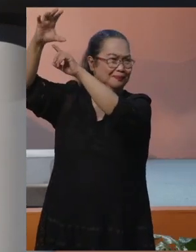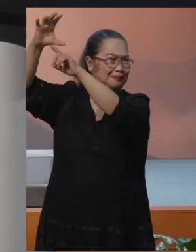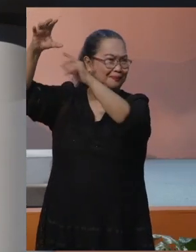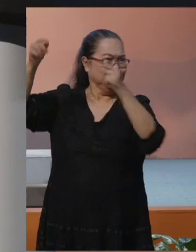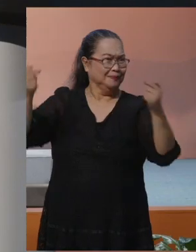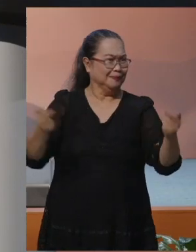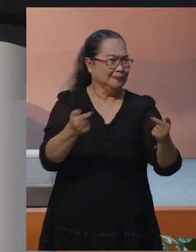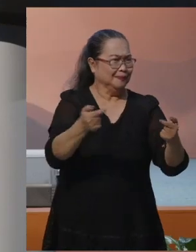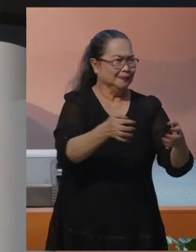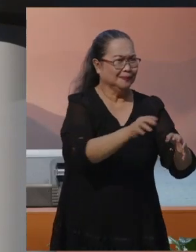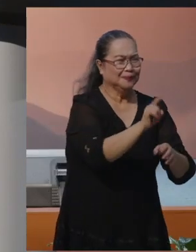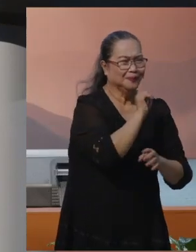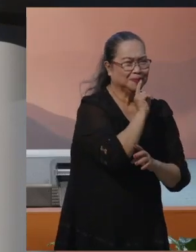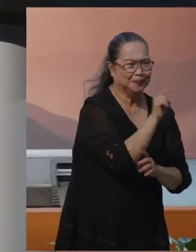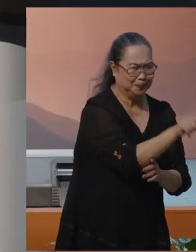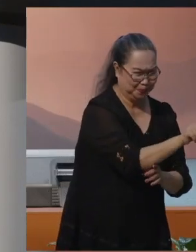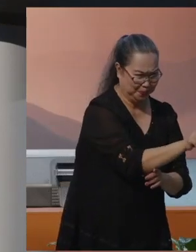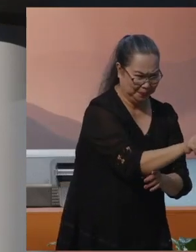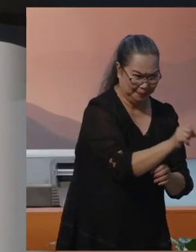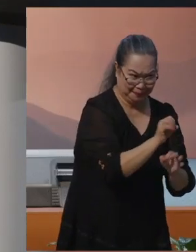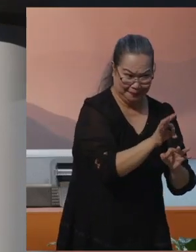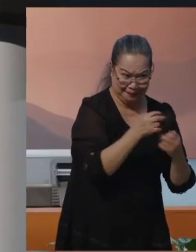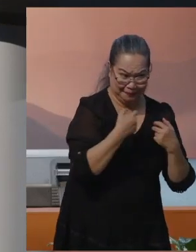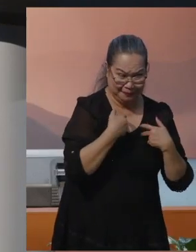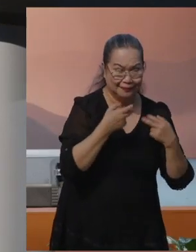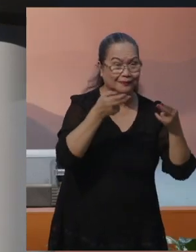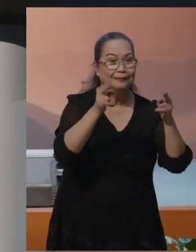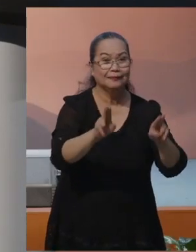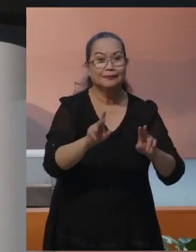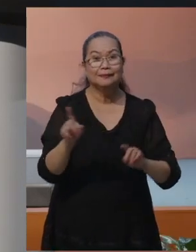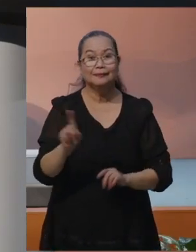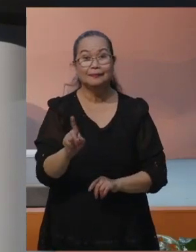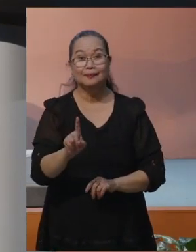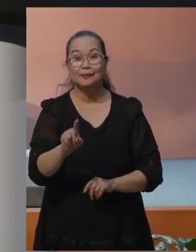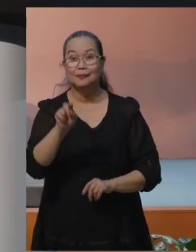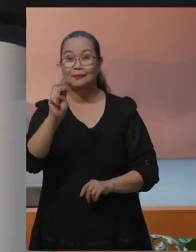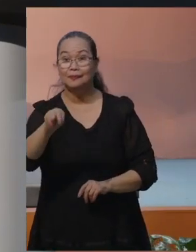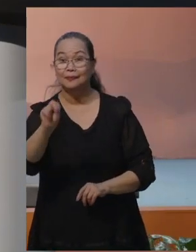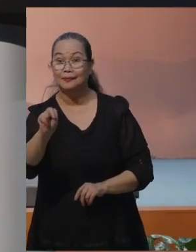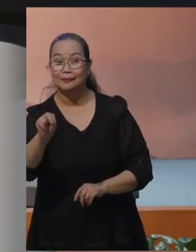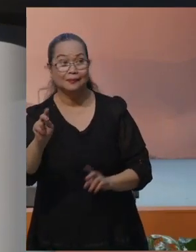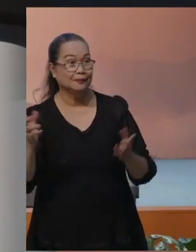since. Kung ganun nga ang nangyari, dapat